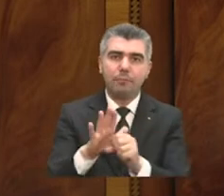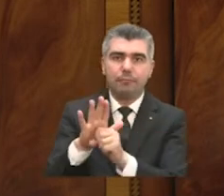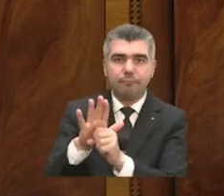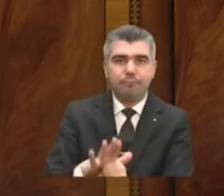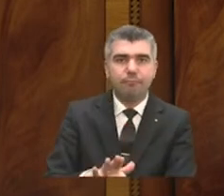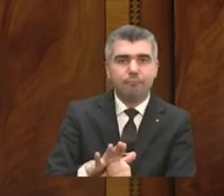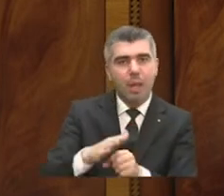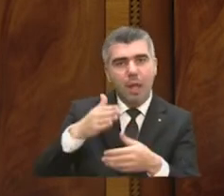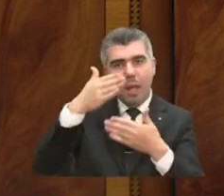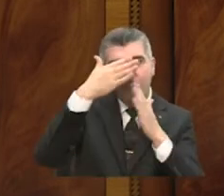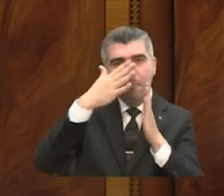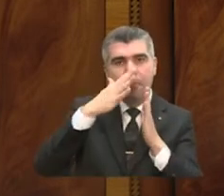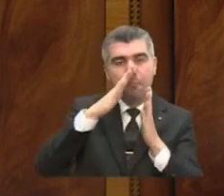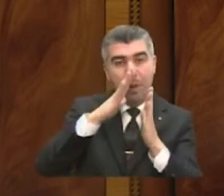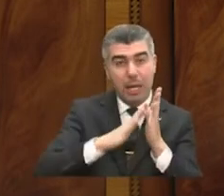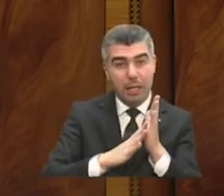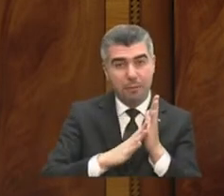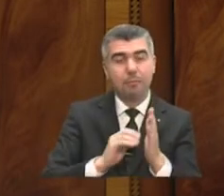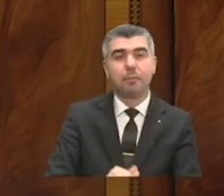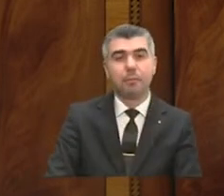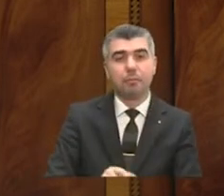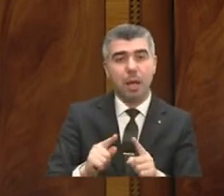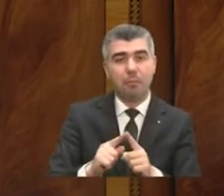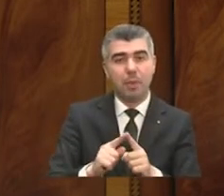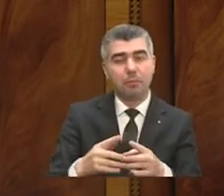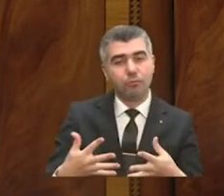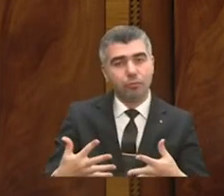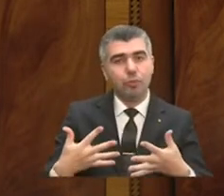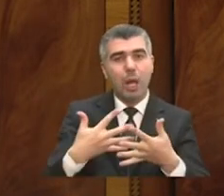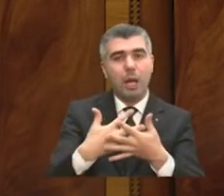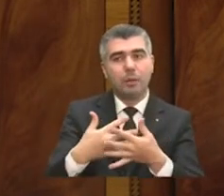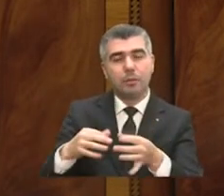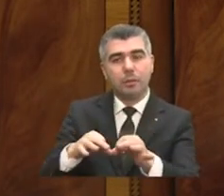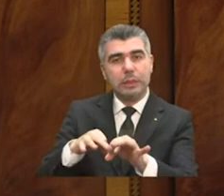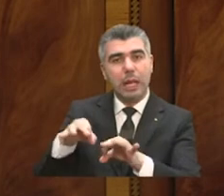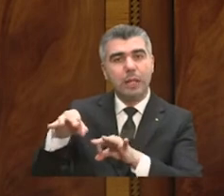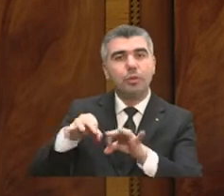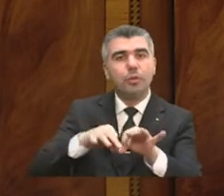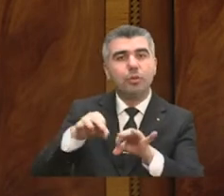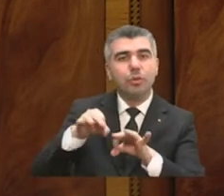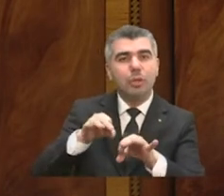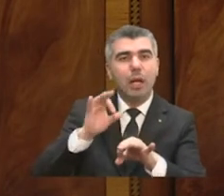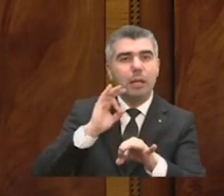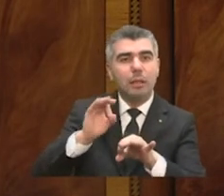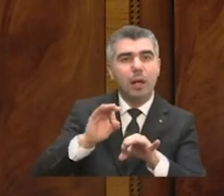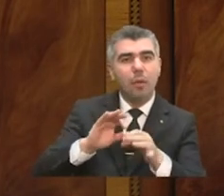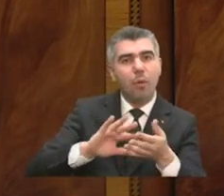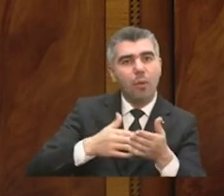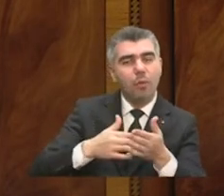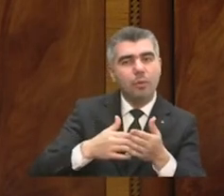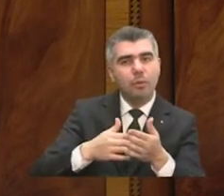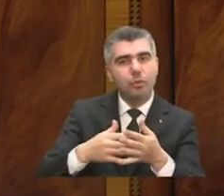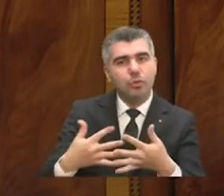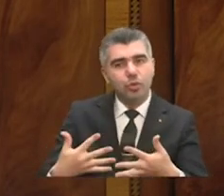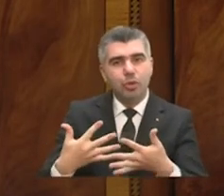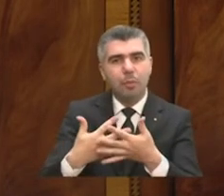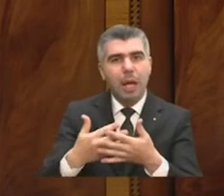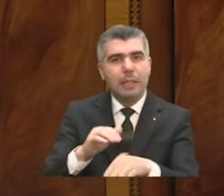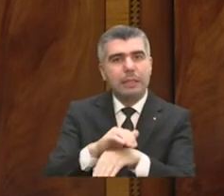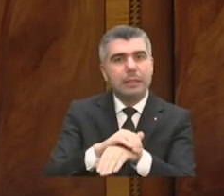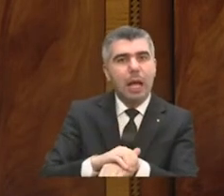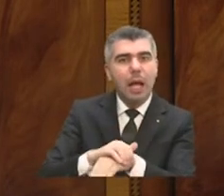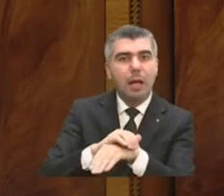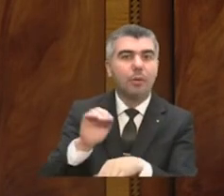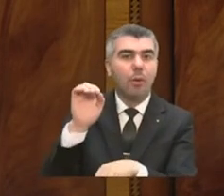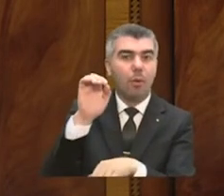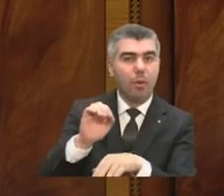ces agissements de ces partis qui portent atteinte aussi justement au